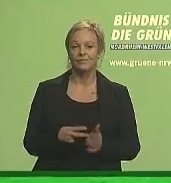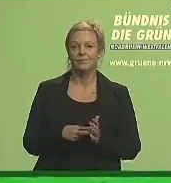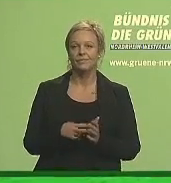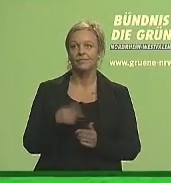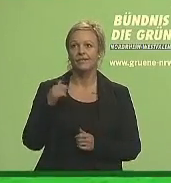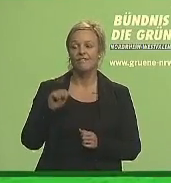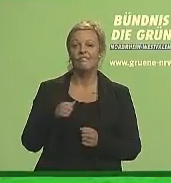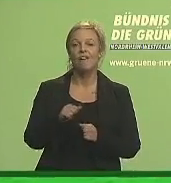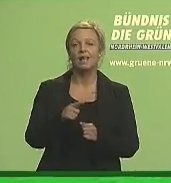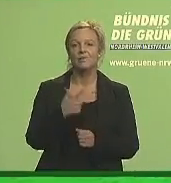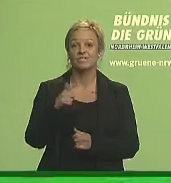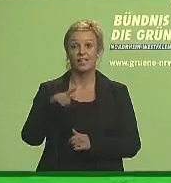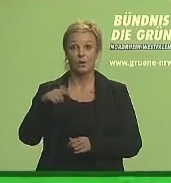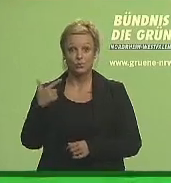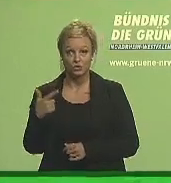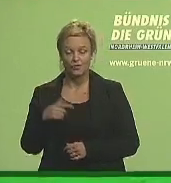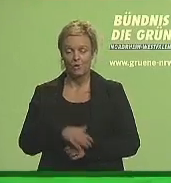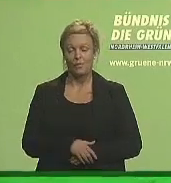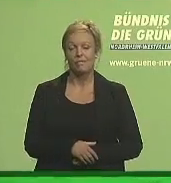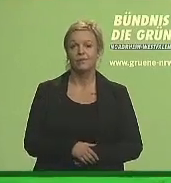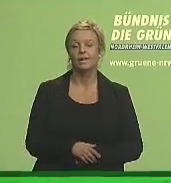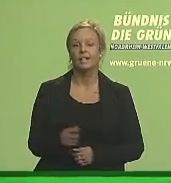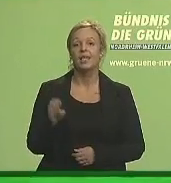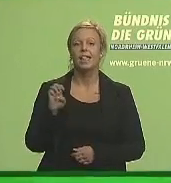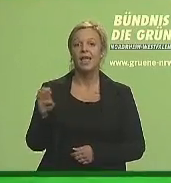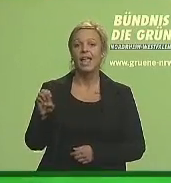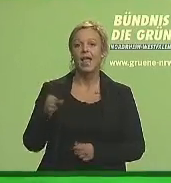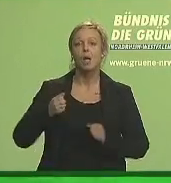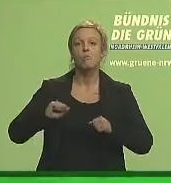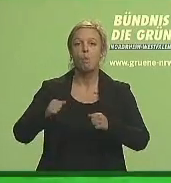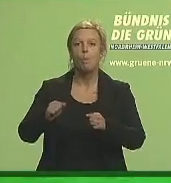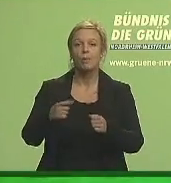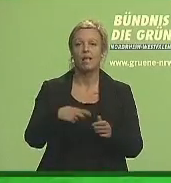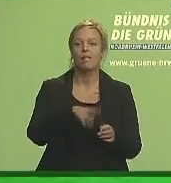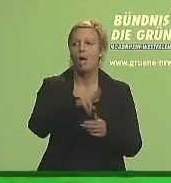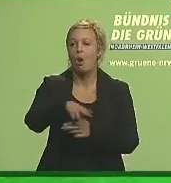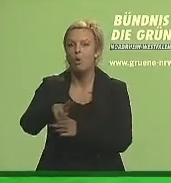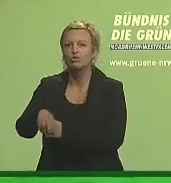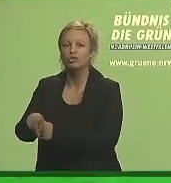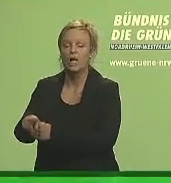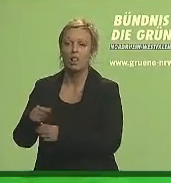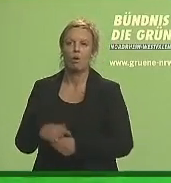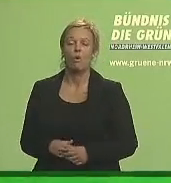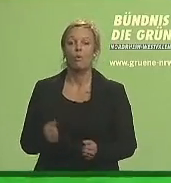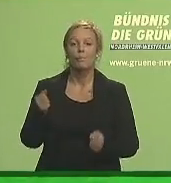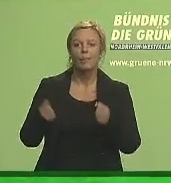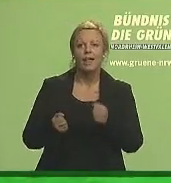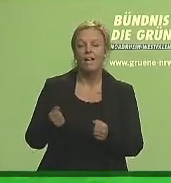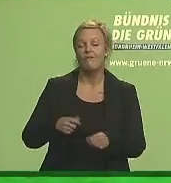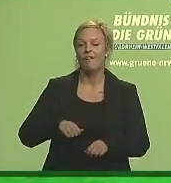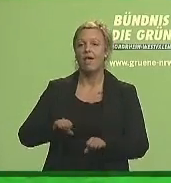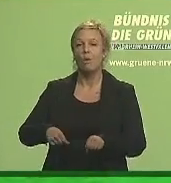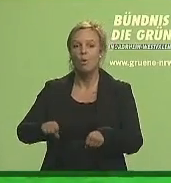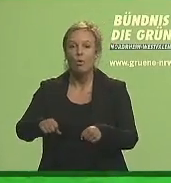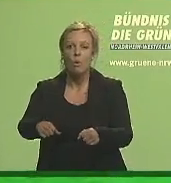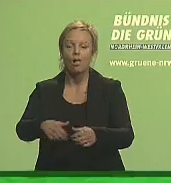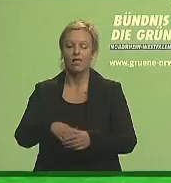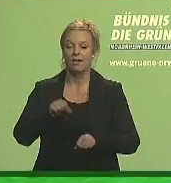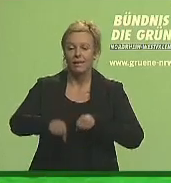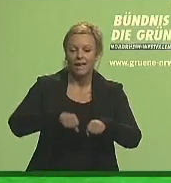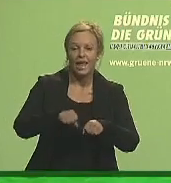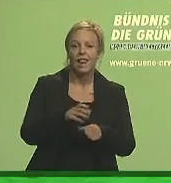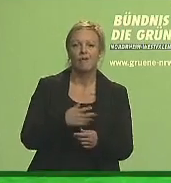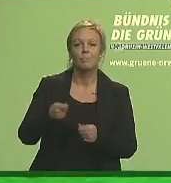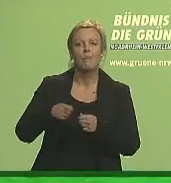2012, eine E-Mobil-Ausstellung mit Pkw, Rollern, Rädern auf dem Marktplatz, um die Leute